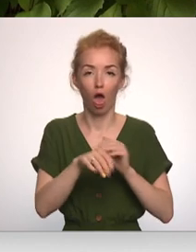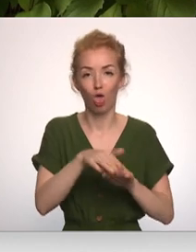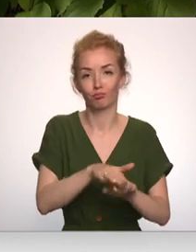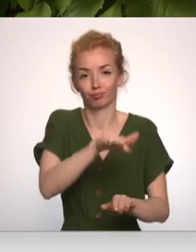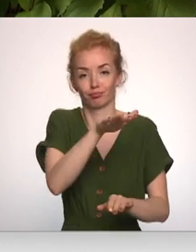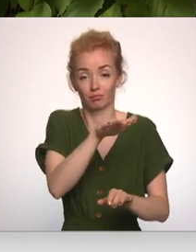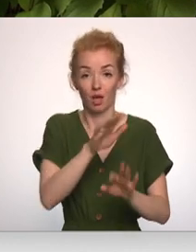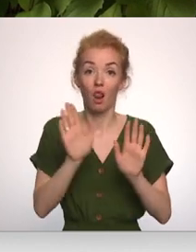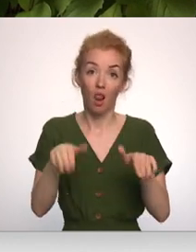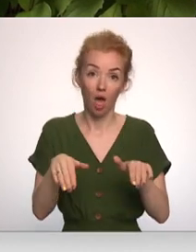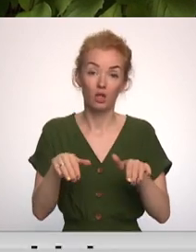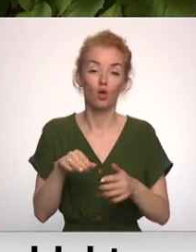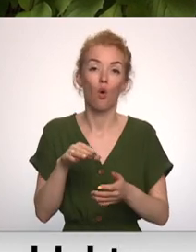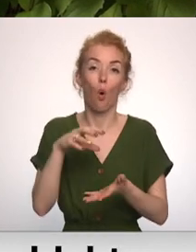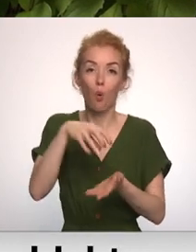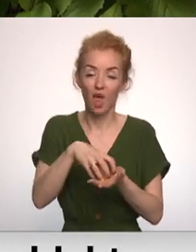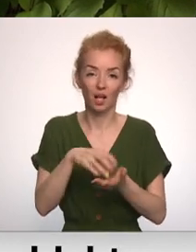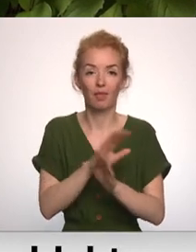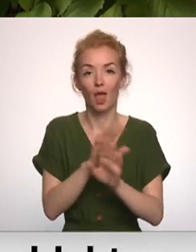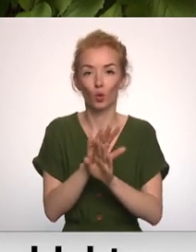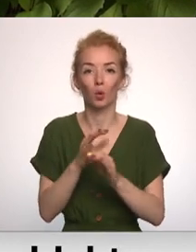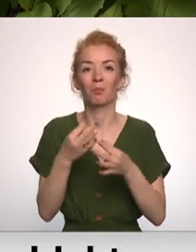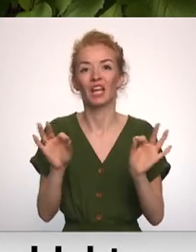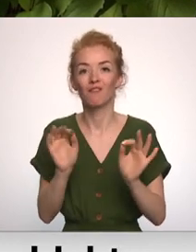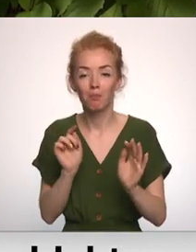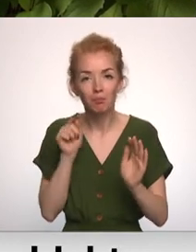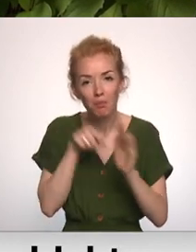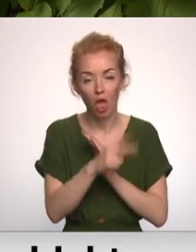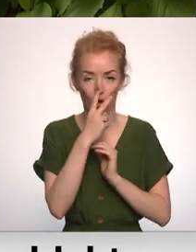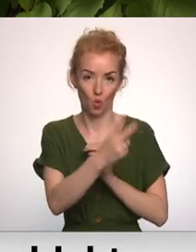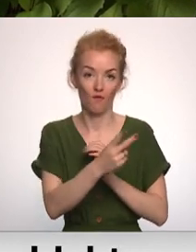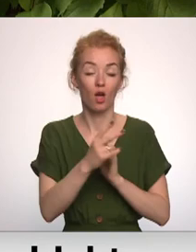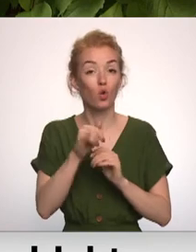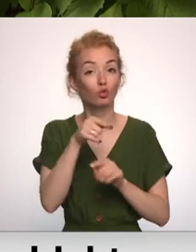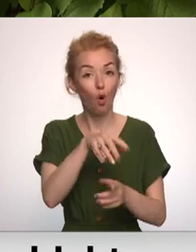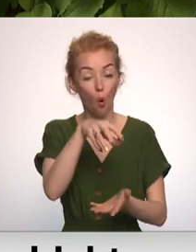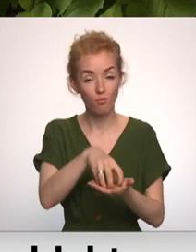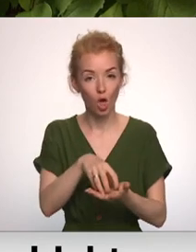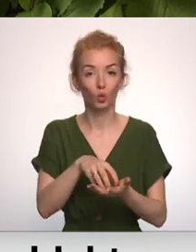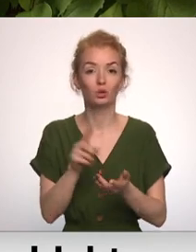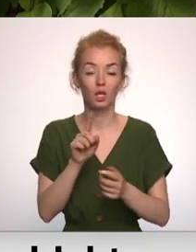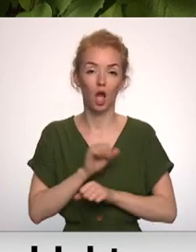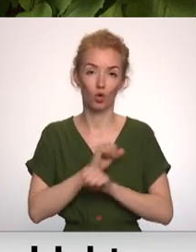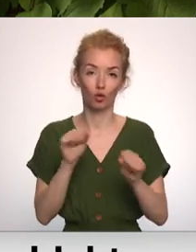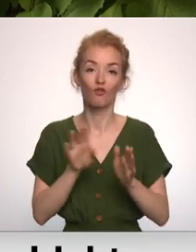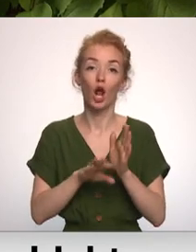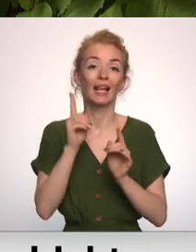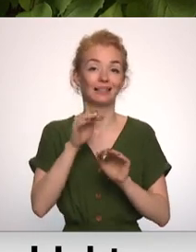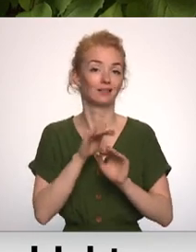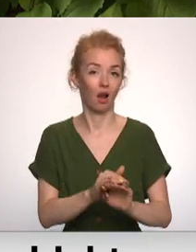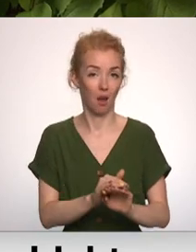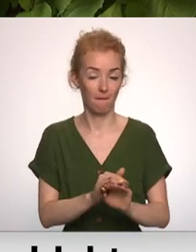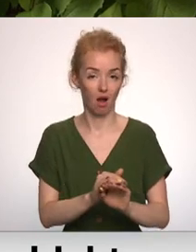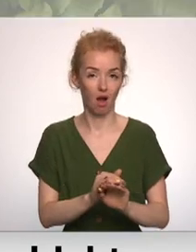novietni, lai nu, objektam nebūtu brīva piekļuve, jo mums ir uzdot šos objektus nodrošināt tātad saglabāšanu